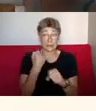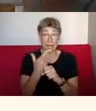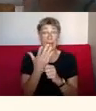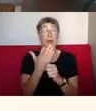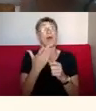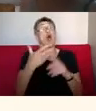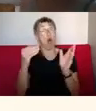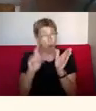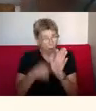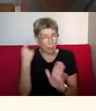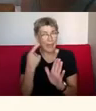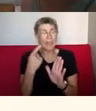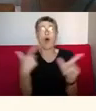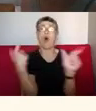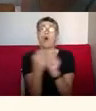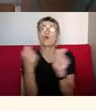dating